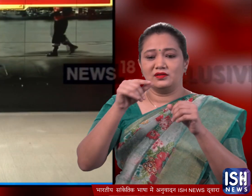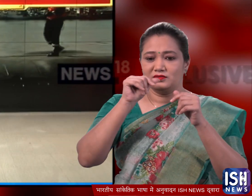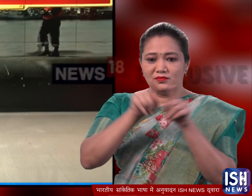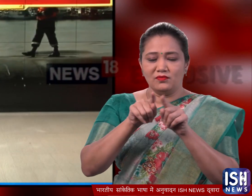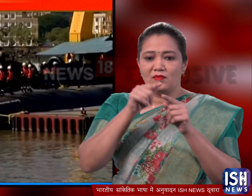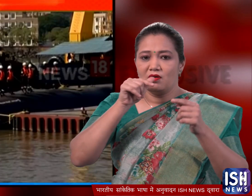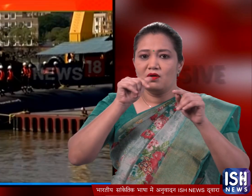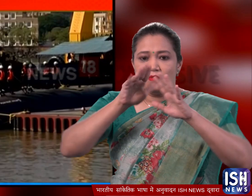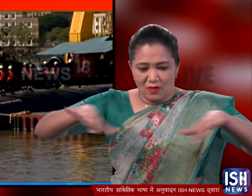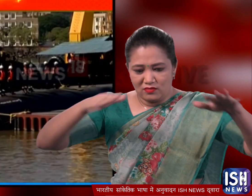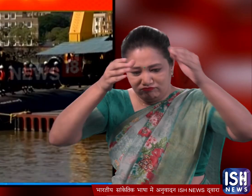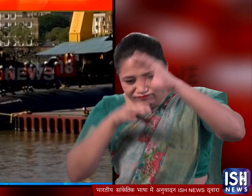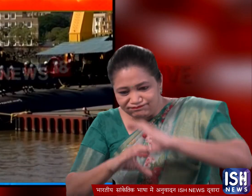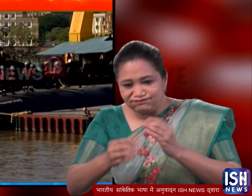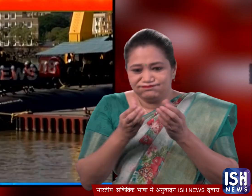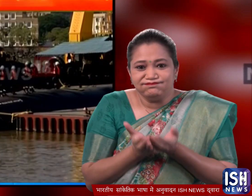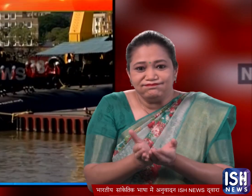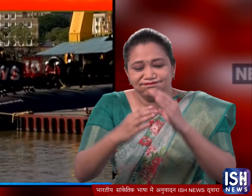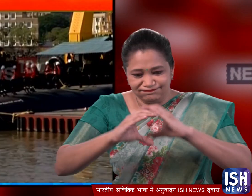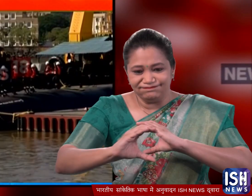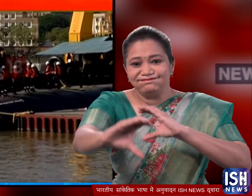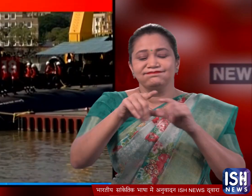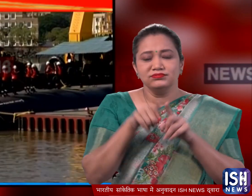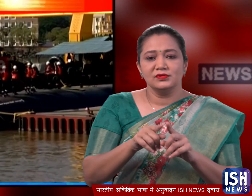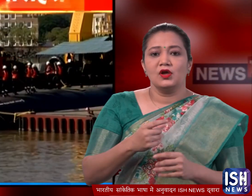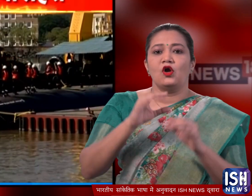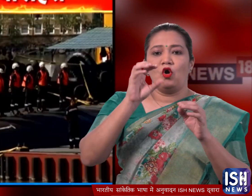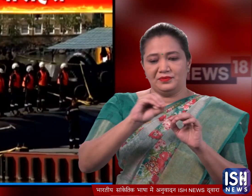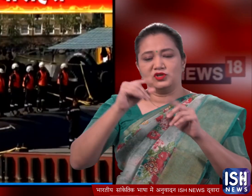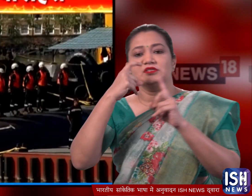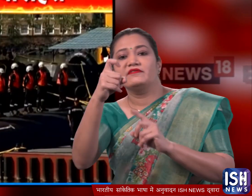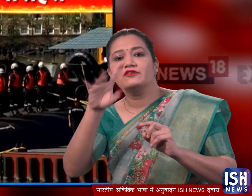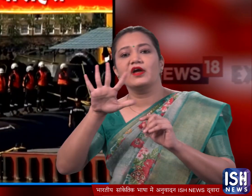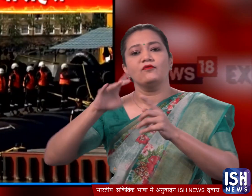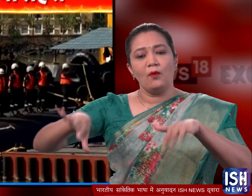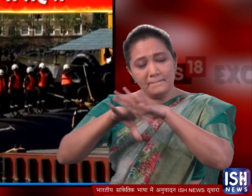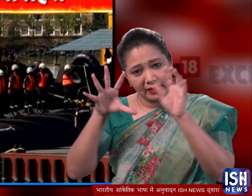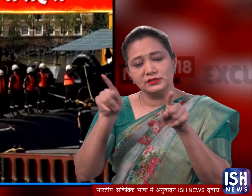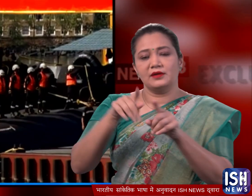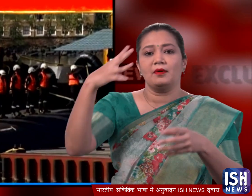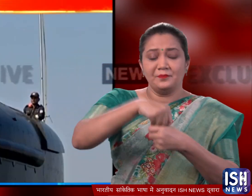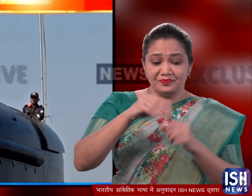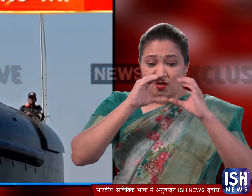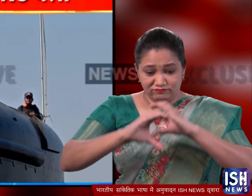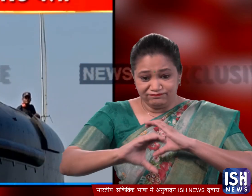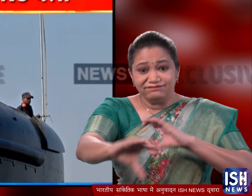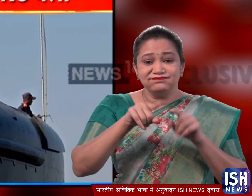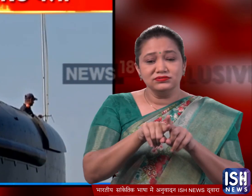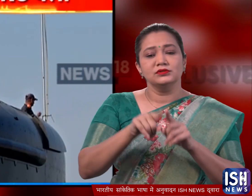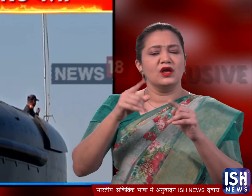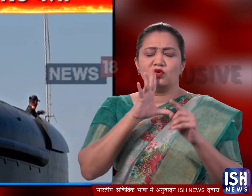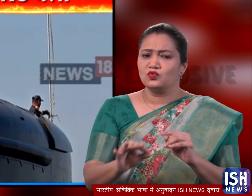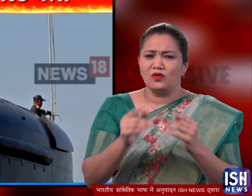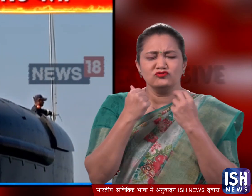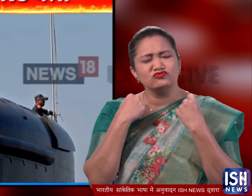पहुंची, जो नौसेना के ऑपरेशन 75 का हिस्सा है। पूरी तरह से देश में बनी ये सबमरीन नौसेना के लिए एक